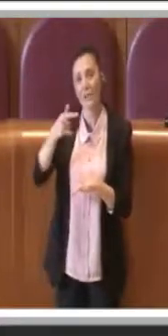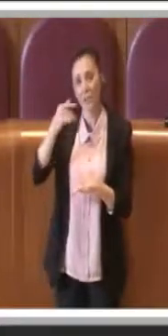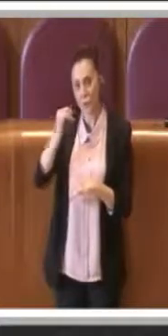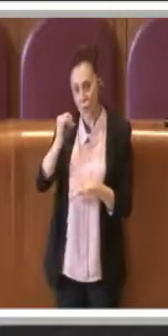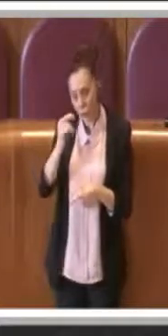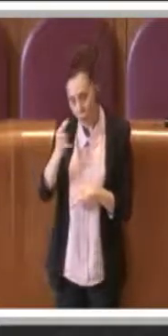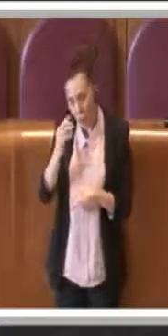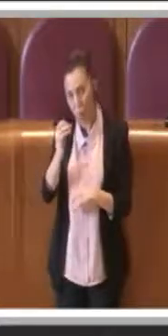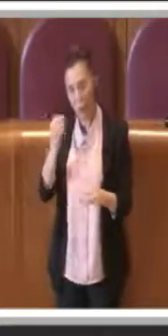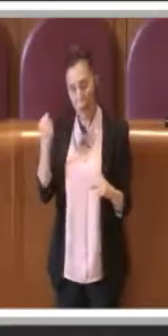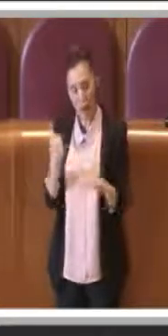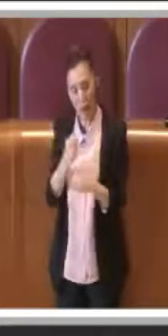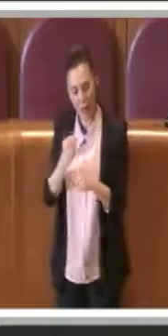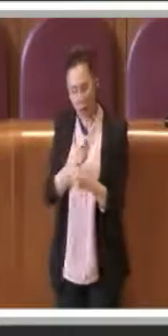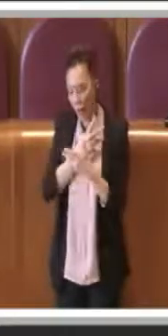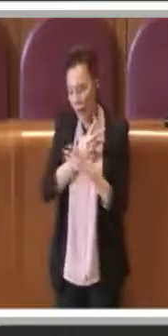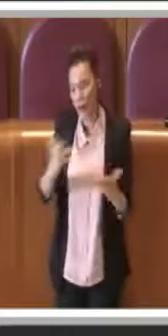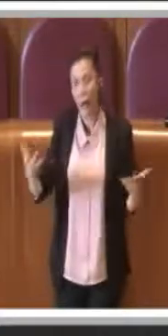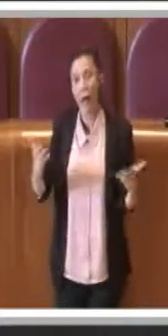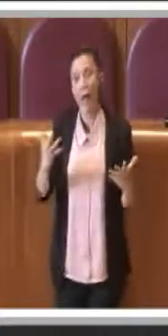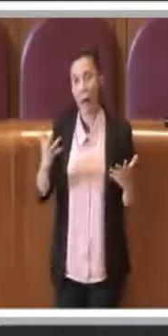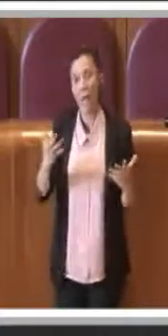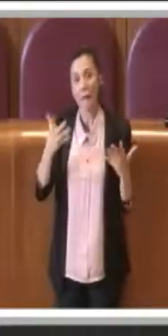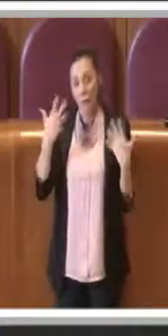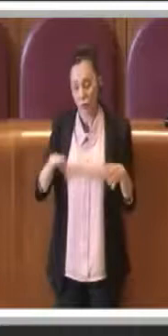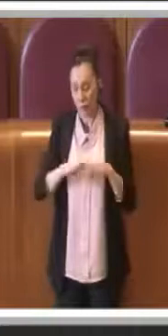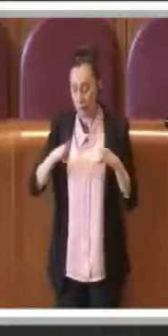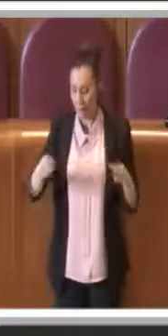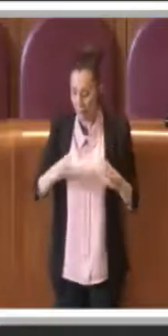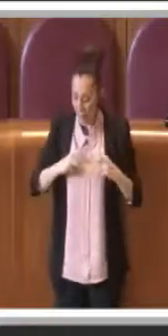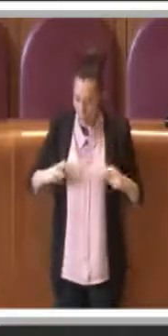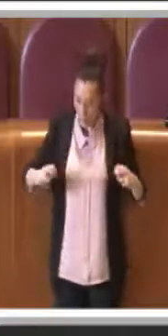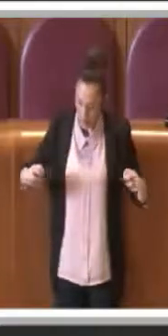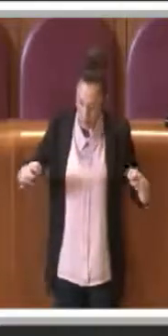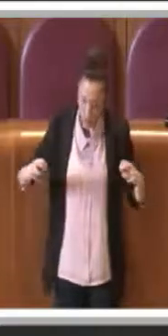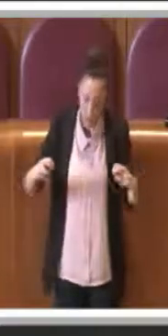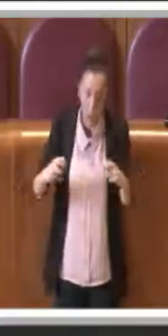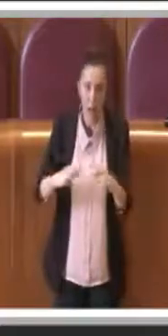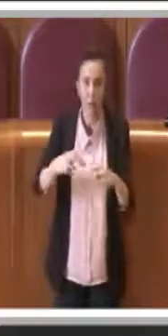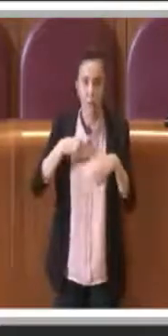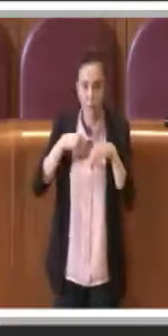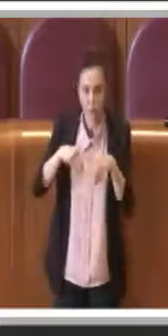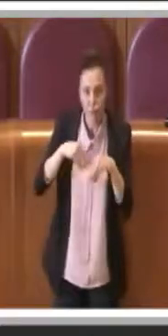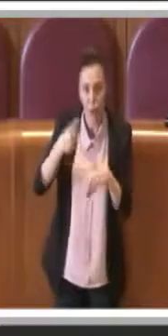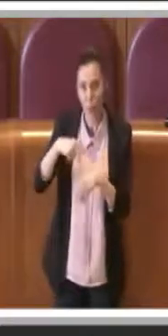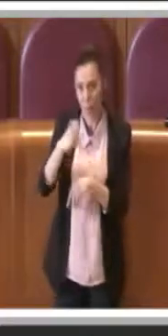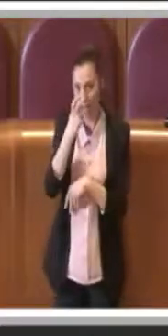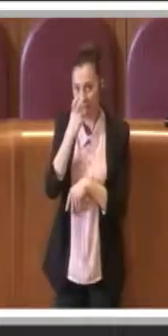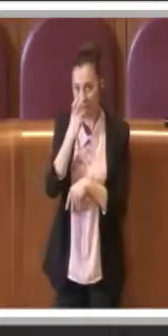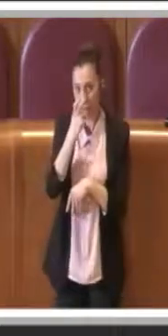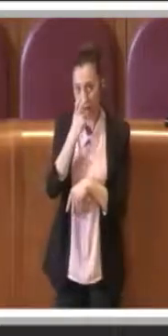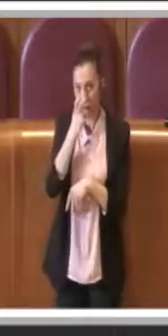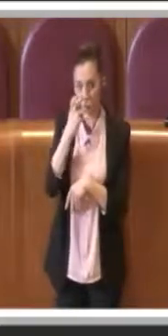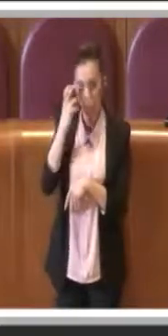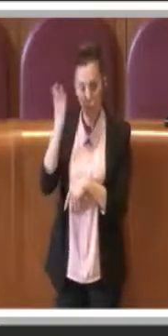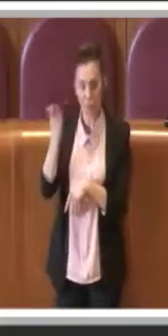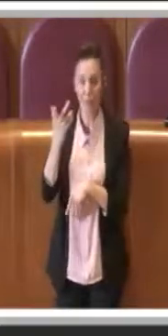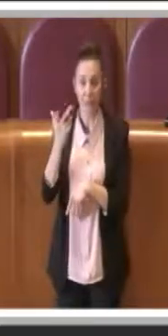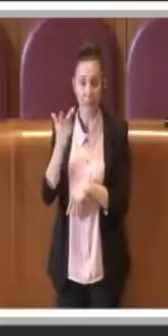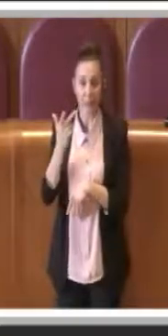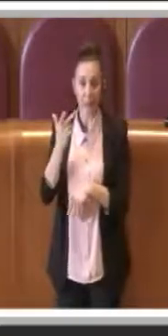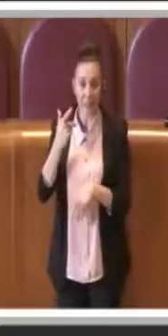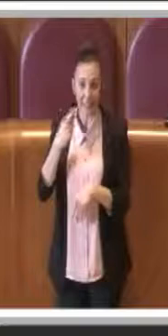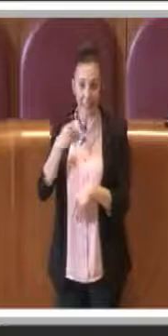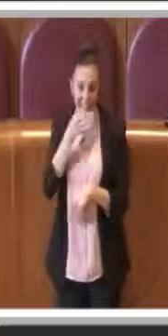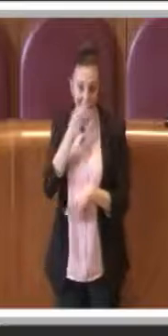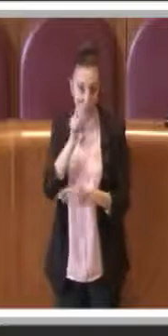stanno facendo con un tavolo che è in corso, a cui partecipa anche l'avvocatura. Sarebbe anche opportuno, lo dico in dichiarazione